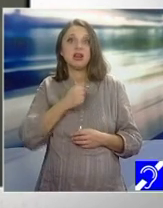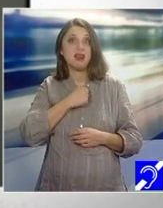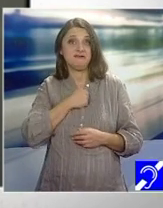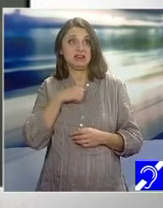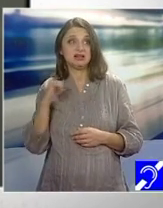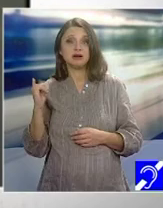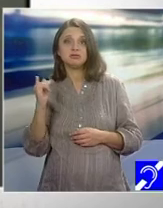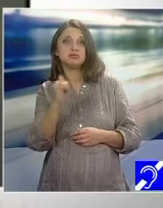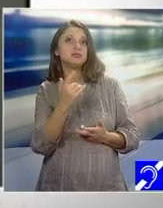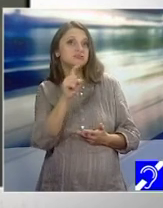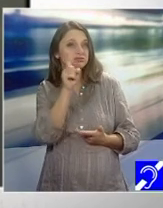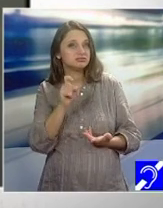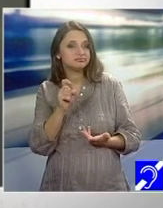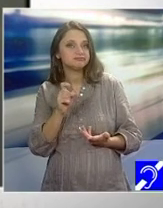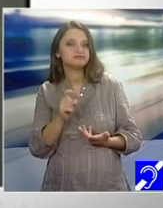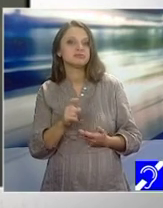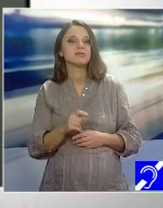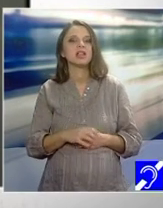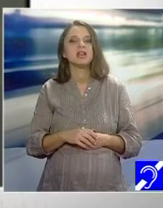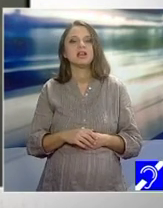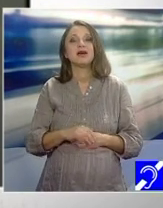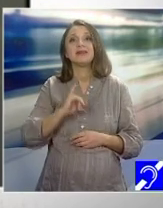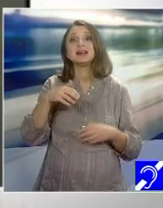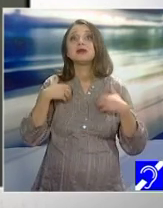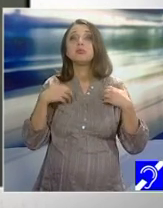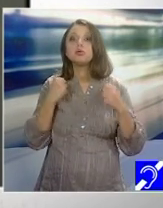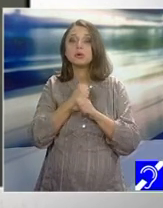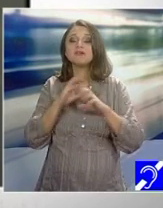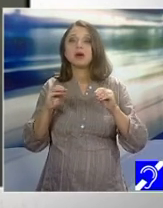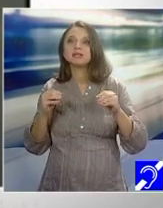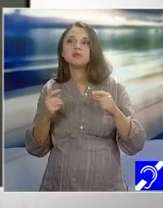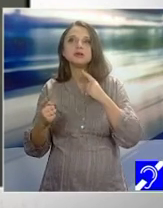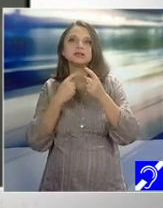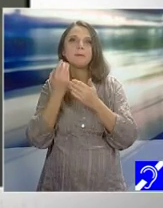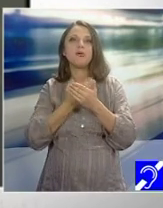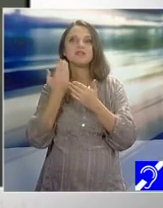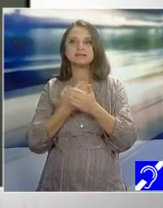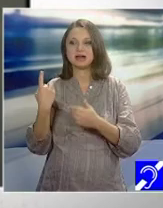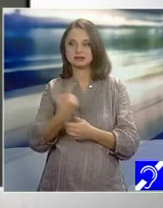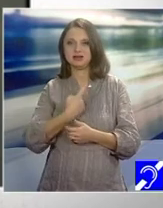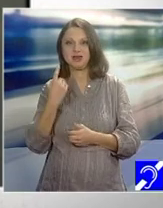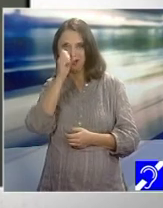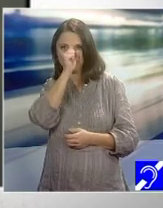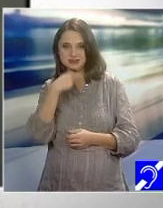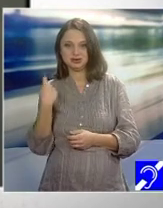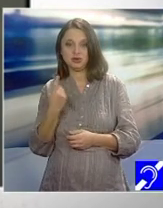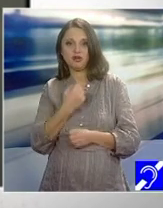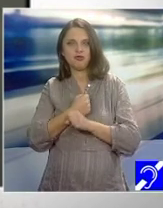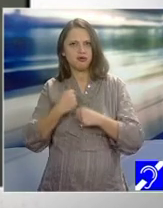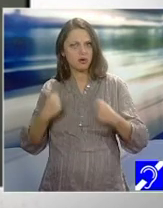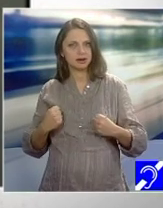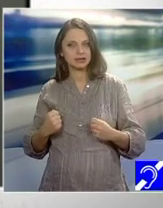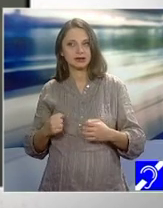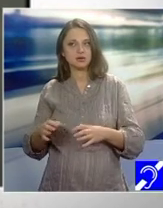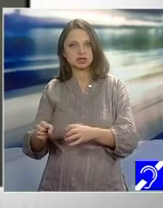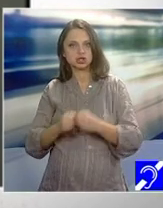Da, sunt foarte fericiți să socializeze între ei, dar este foarte greu să-i scoți din